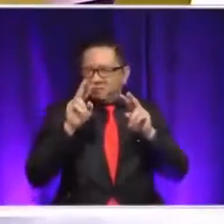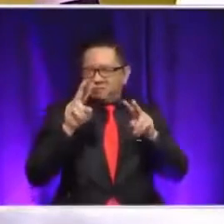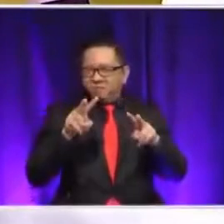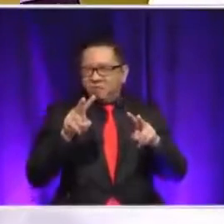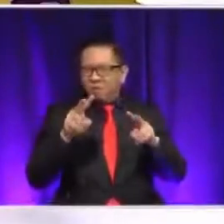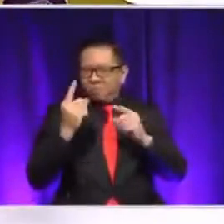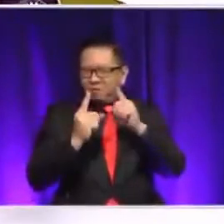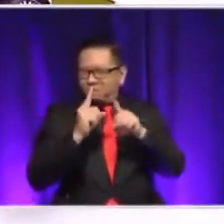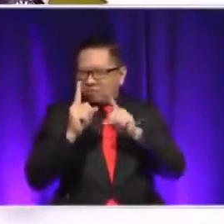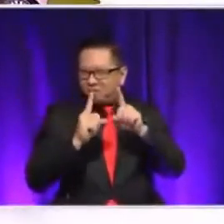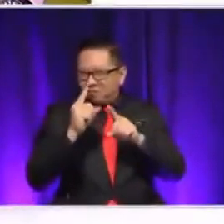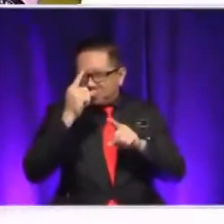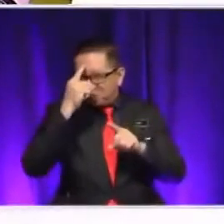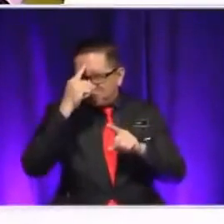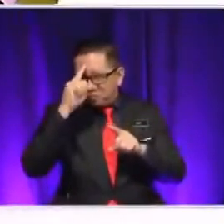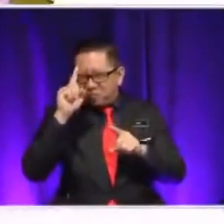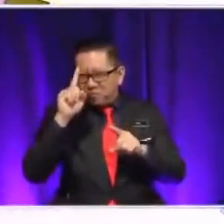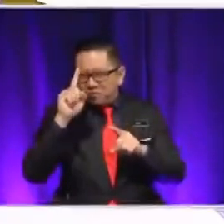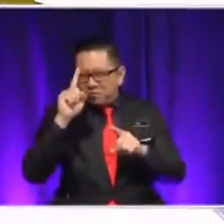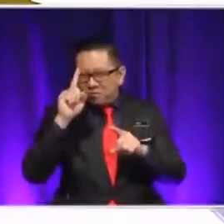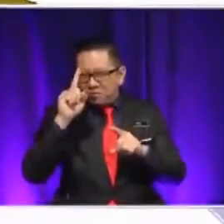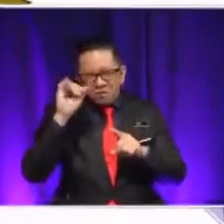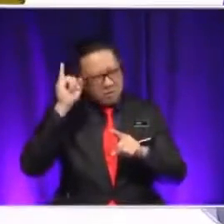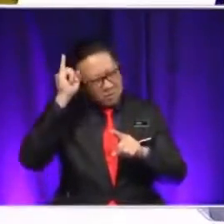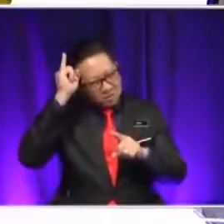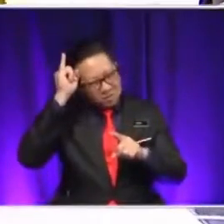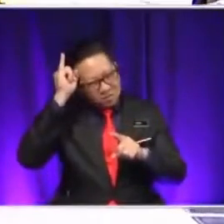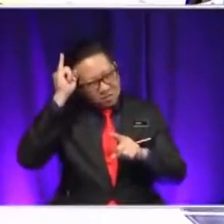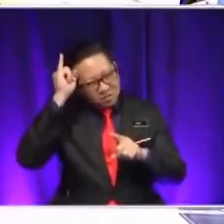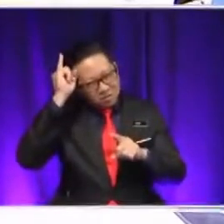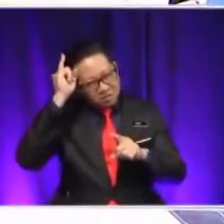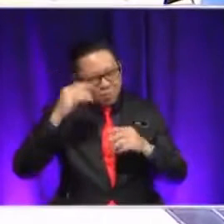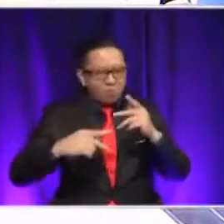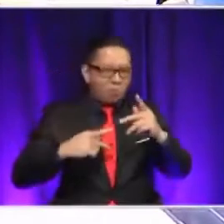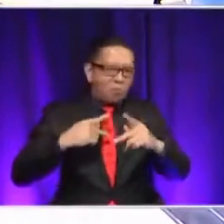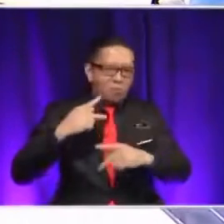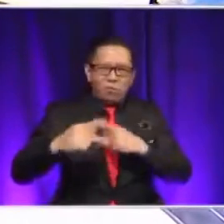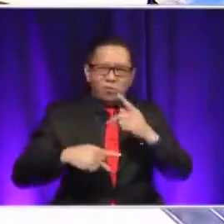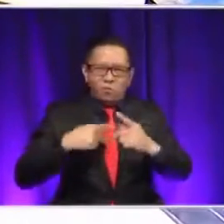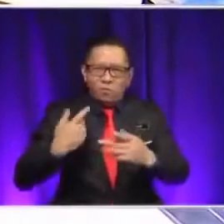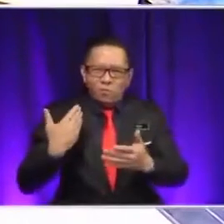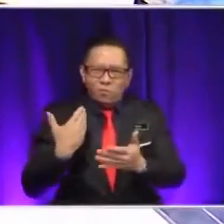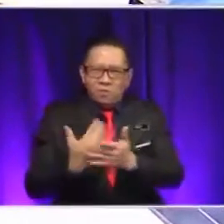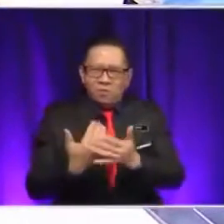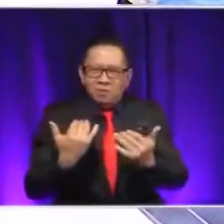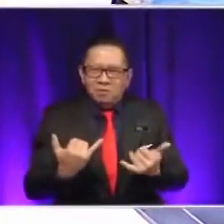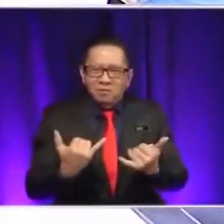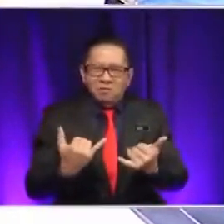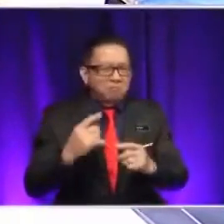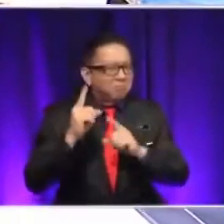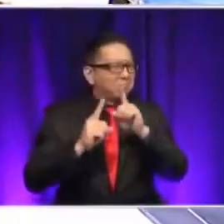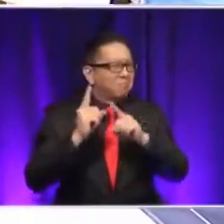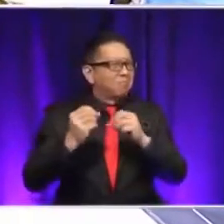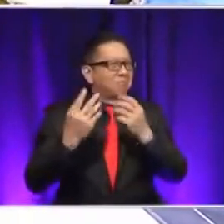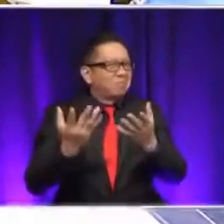bintang untuk Boleh bagi bintang untuk karya aja sepanjang proses dimulai tadi sampai sekarang ceguken bagi bintang untuk